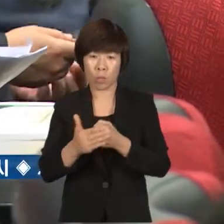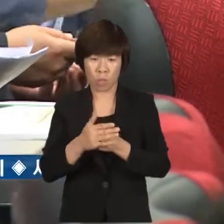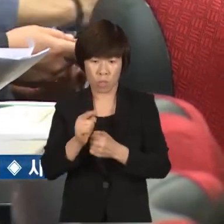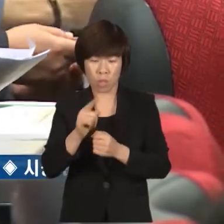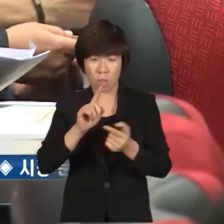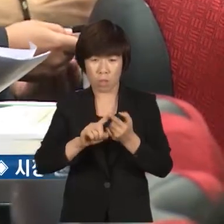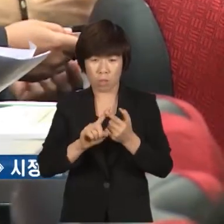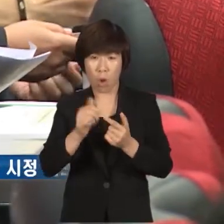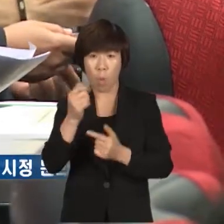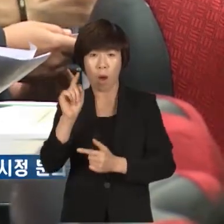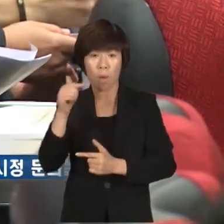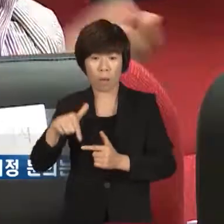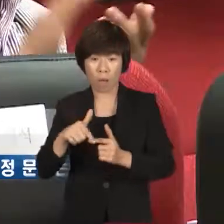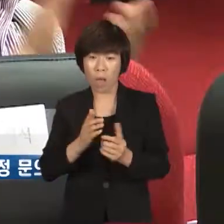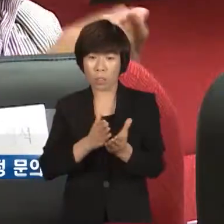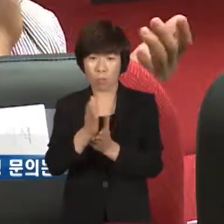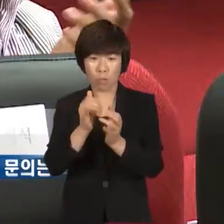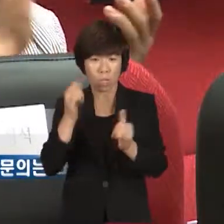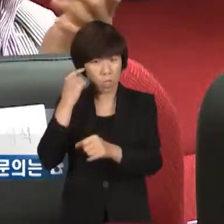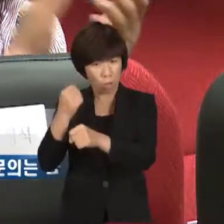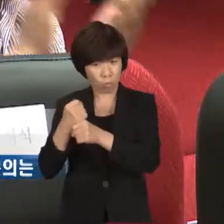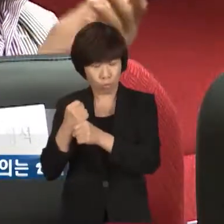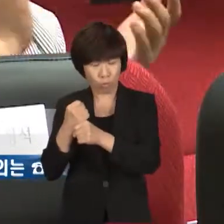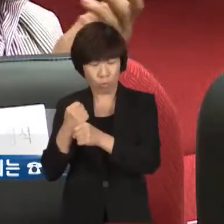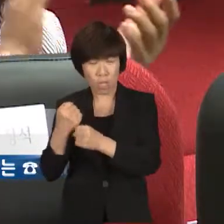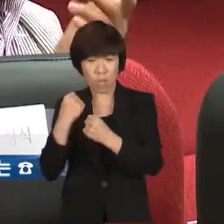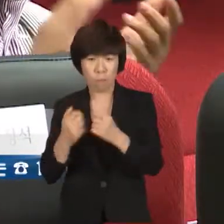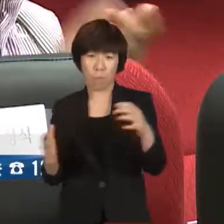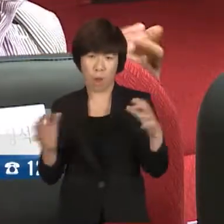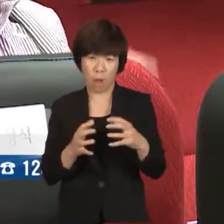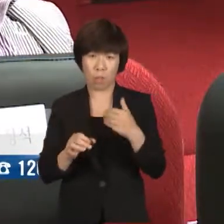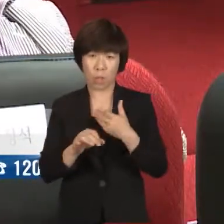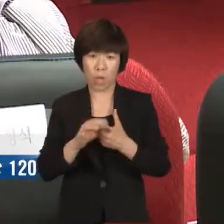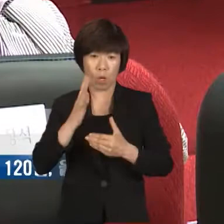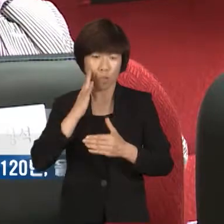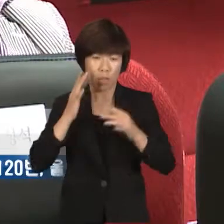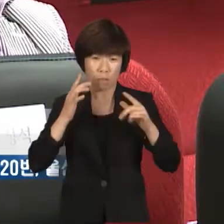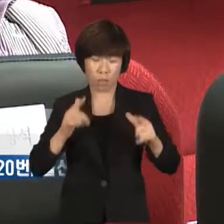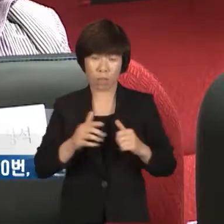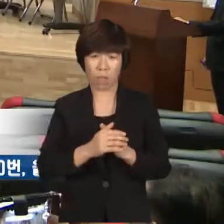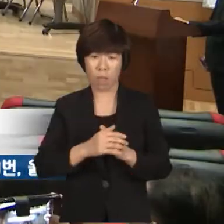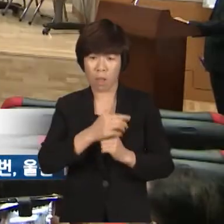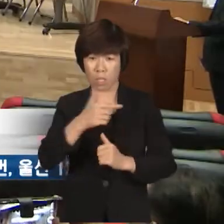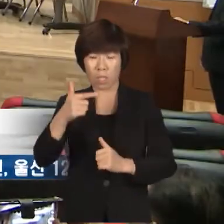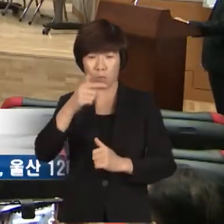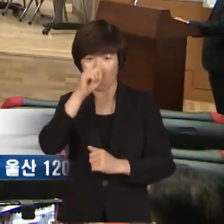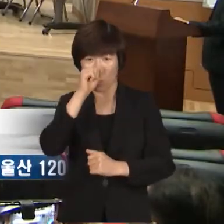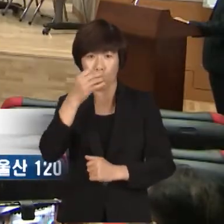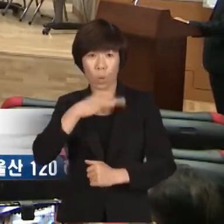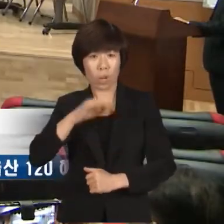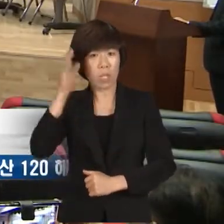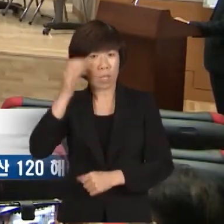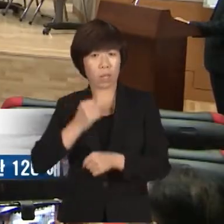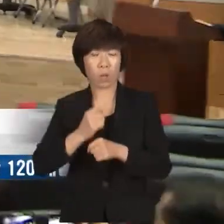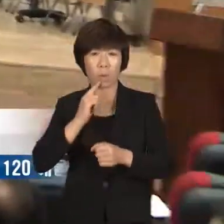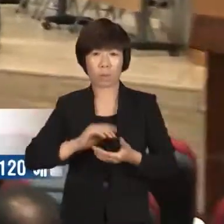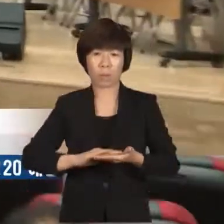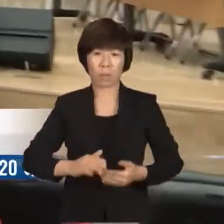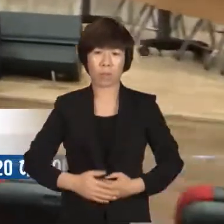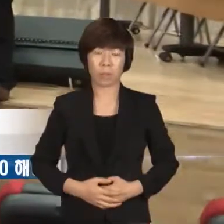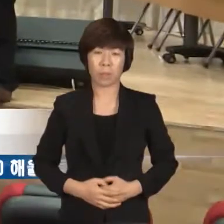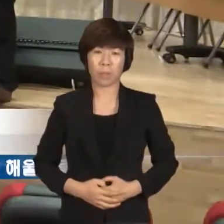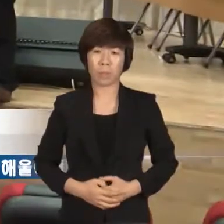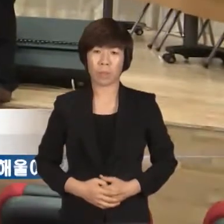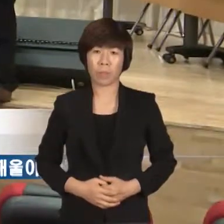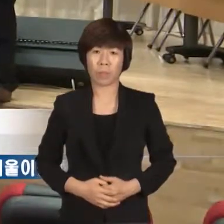되찾고 있어 여기에 화학 전문가들의 R&D 역량까지 더해진다면 울산은 시너지 효과가 크게 나타날 것으로